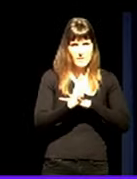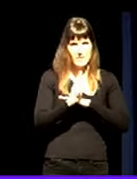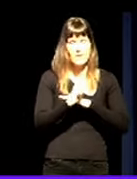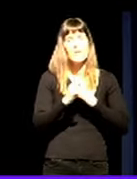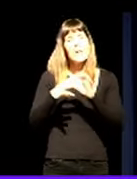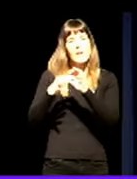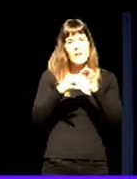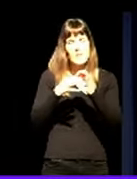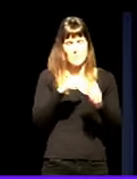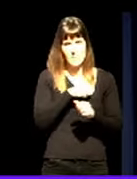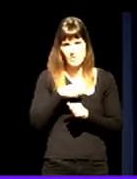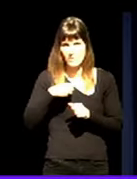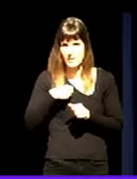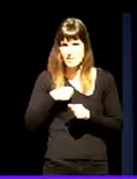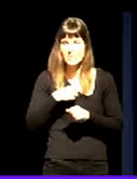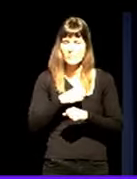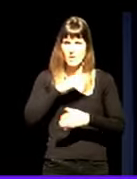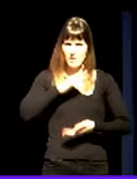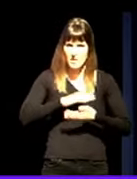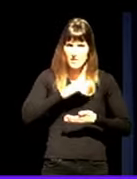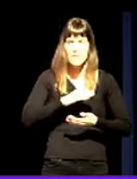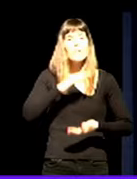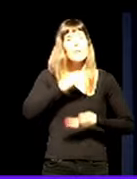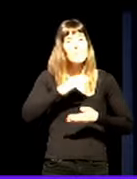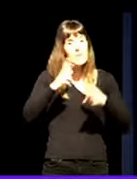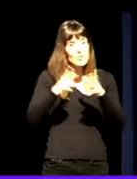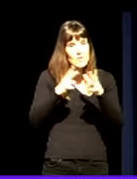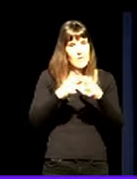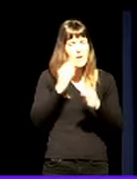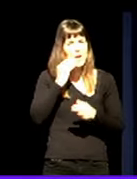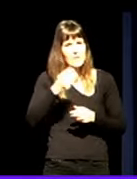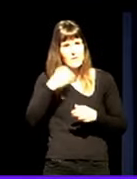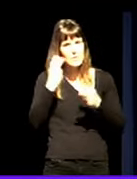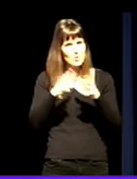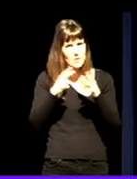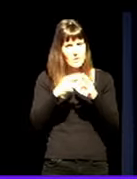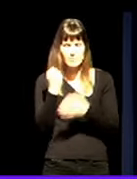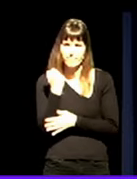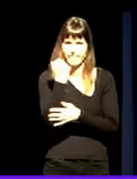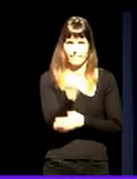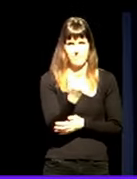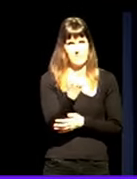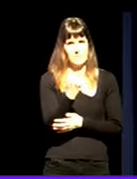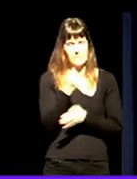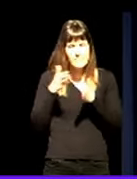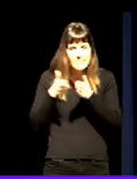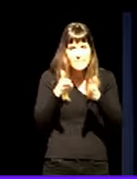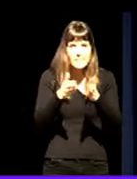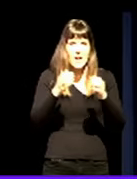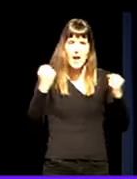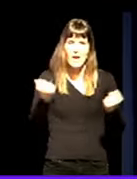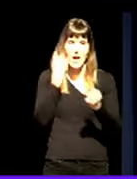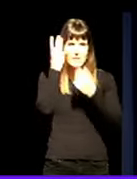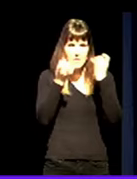pertsonaleko gaitasunak eta trebetasun sozial eta emozioak sustatzera biderakutako ekintzak